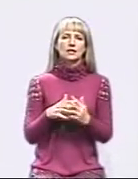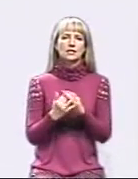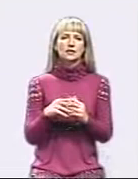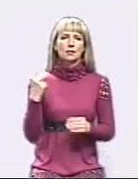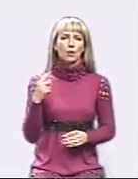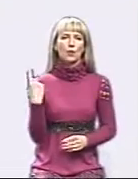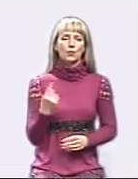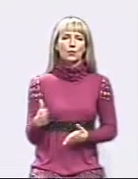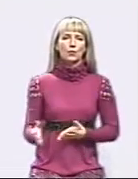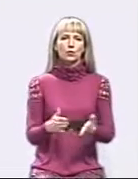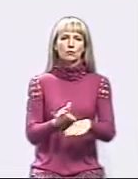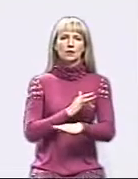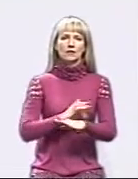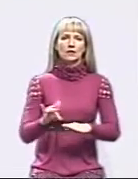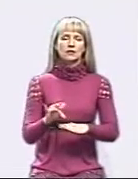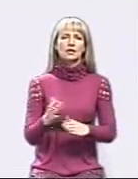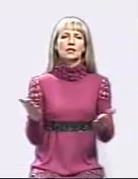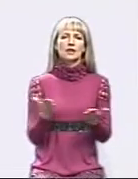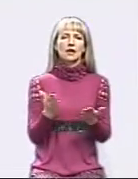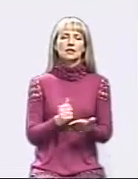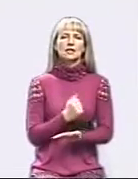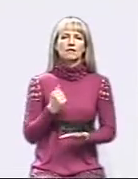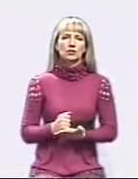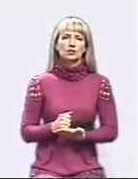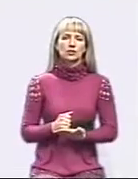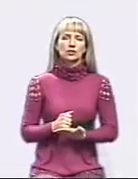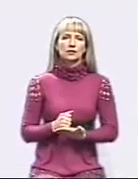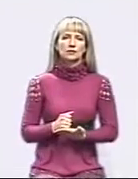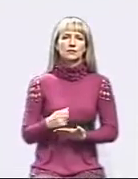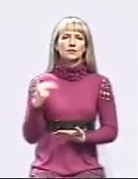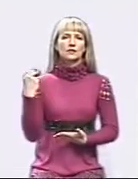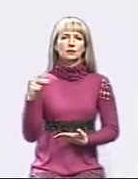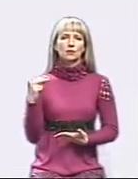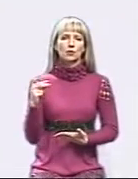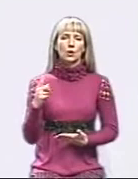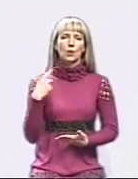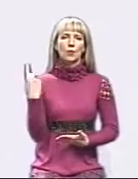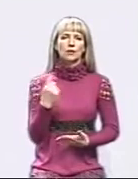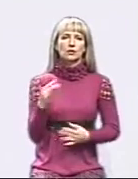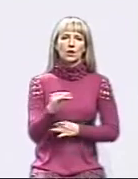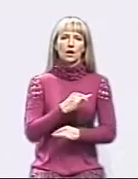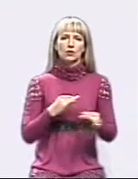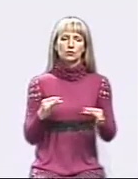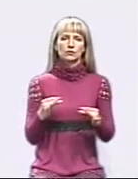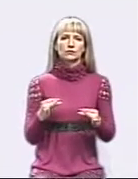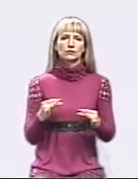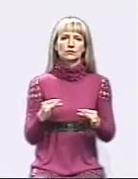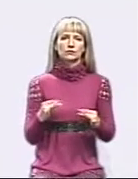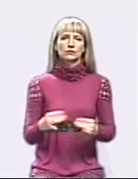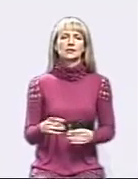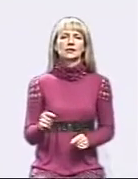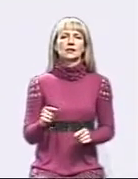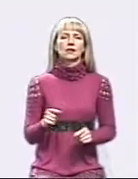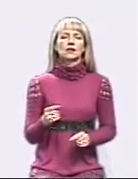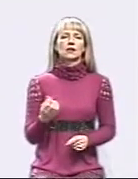Запорізької області шляхом ліквідації, який затверджений Запорізькою обласною радою. Тим